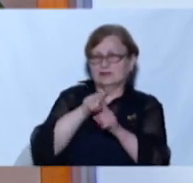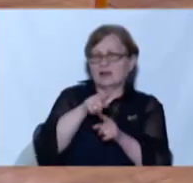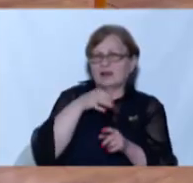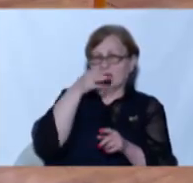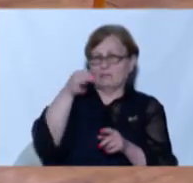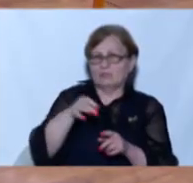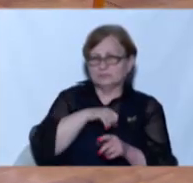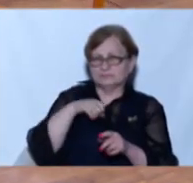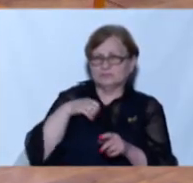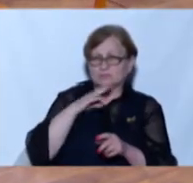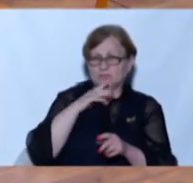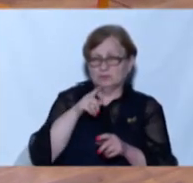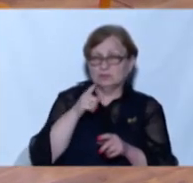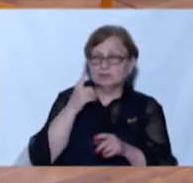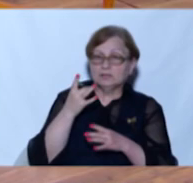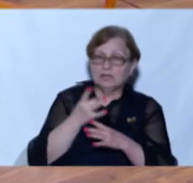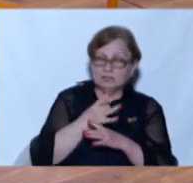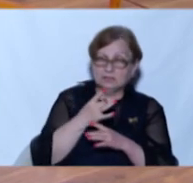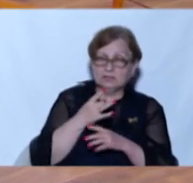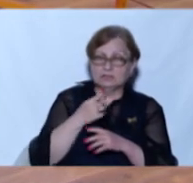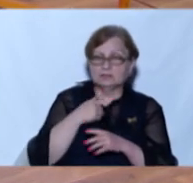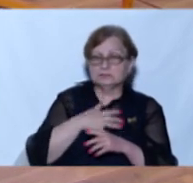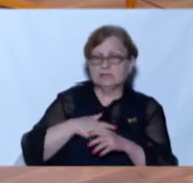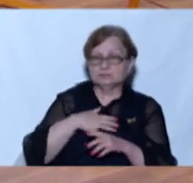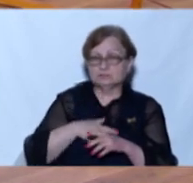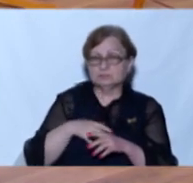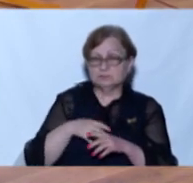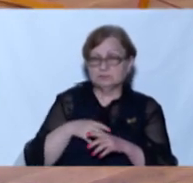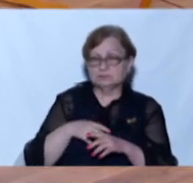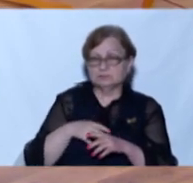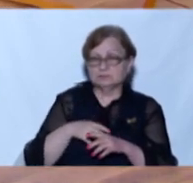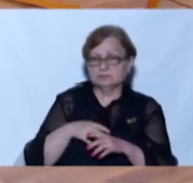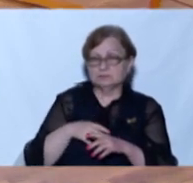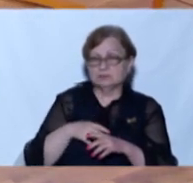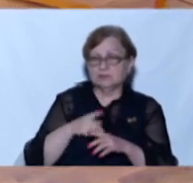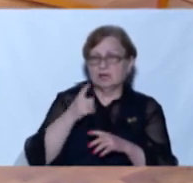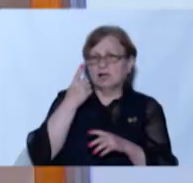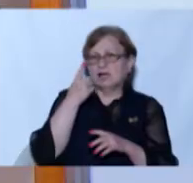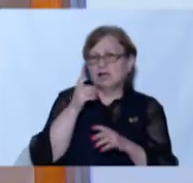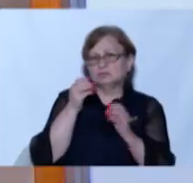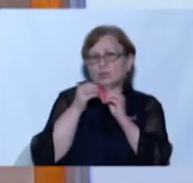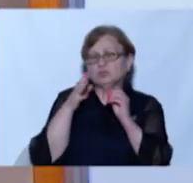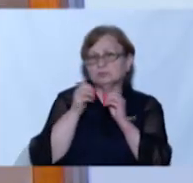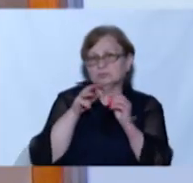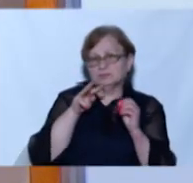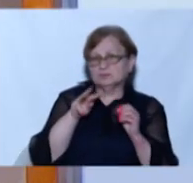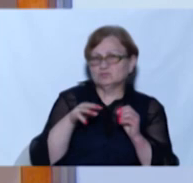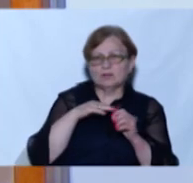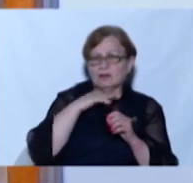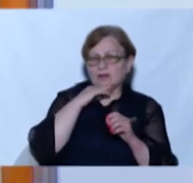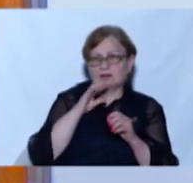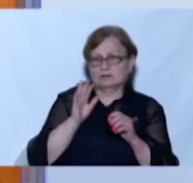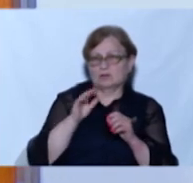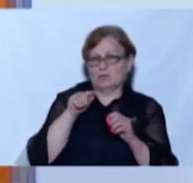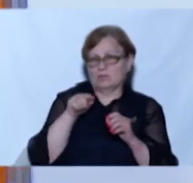ნათქვამი. და კიდევ ერთხელ, სამწუხაროდ არც ერთი 15 წუთი არ ეყოფა ნიკო